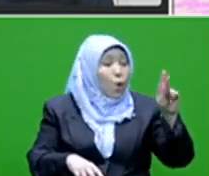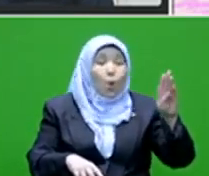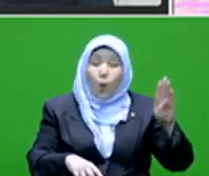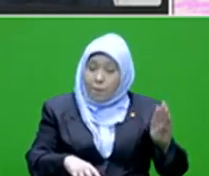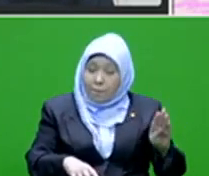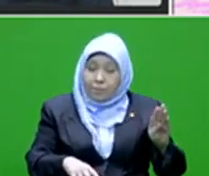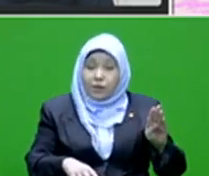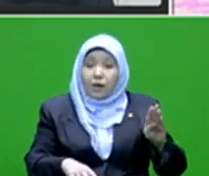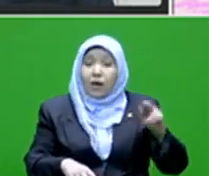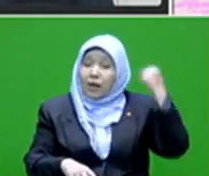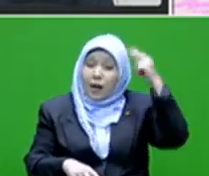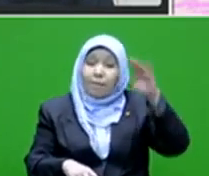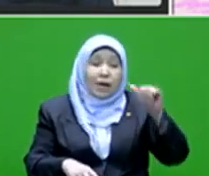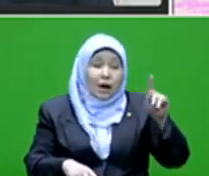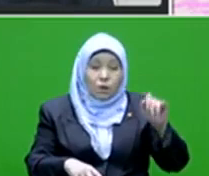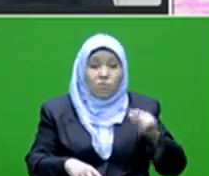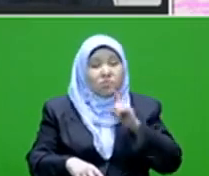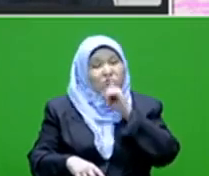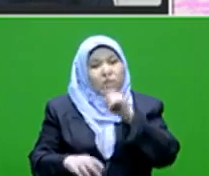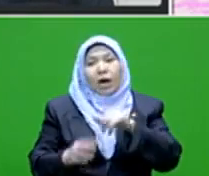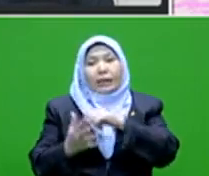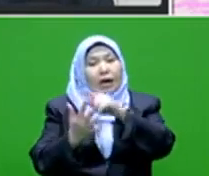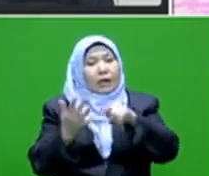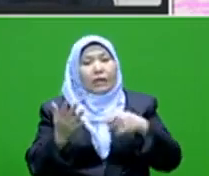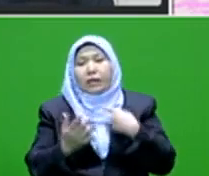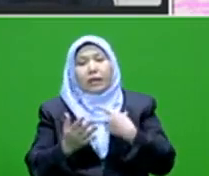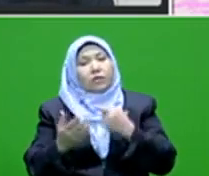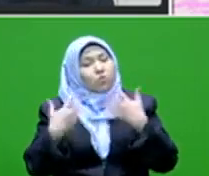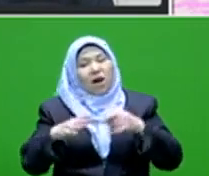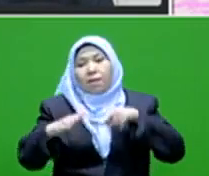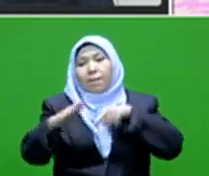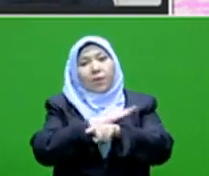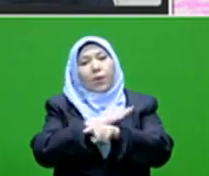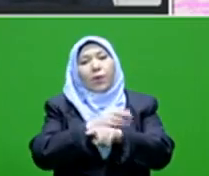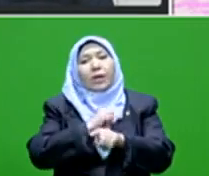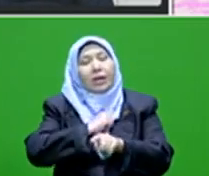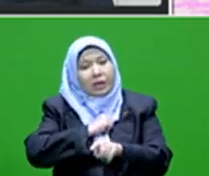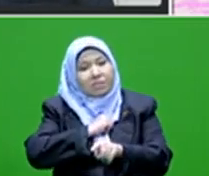Ya'qub, pasti di kalangan kita ada yang membunuh diri.